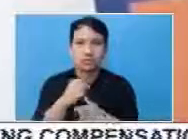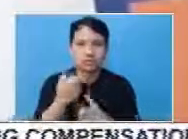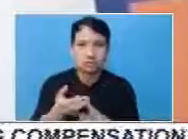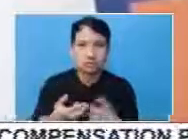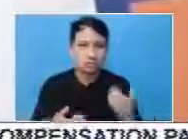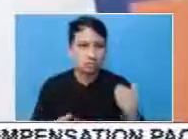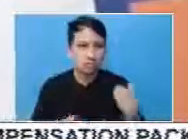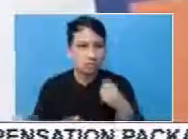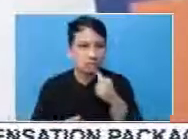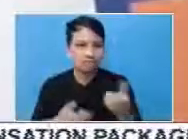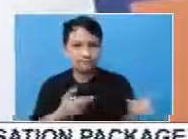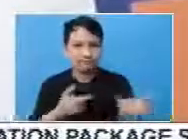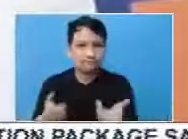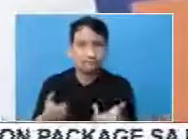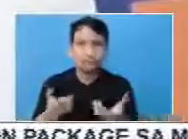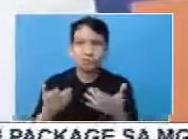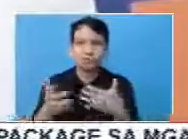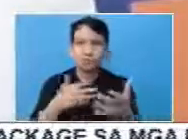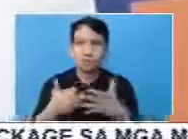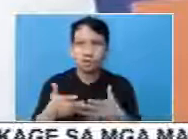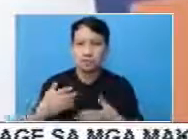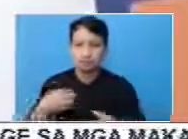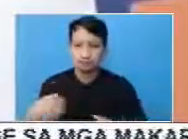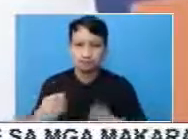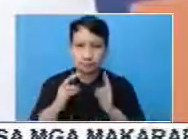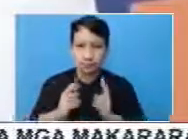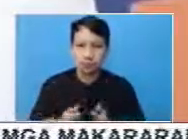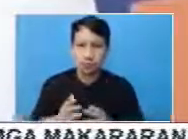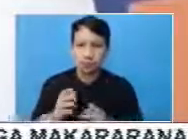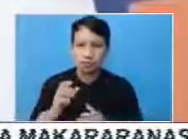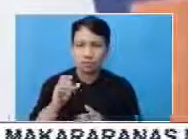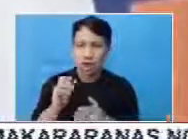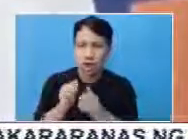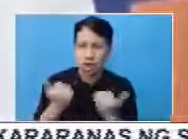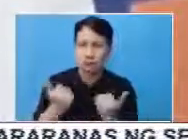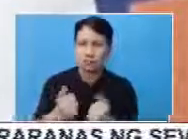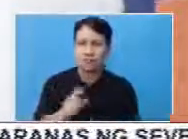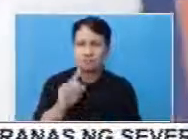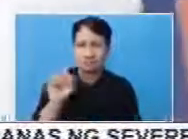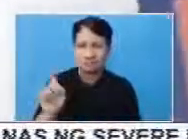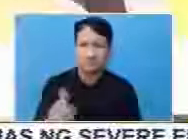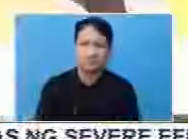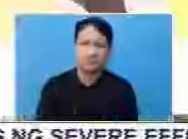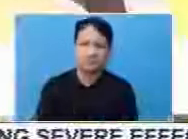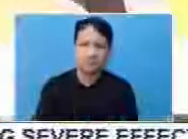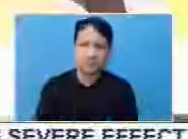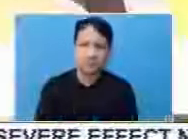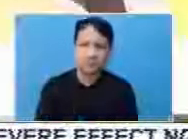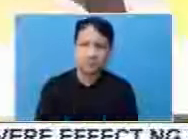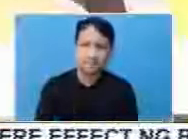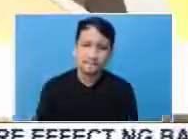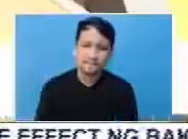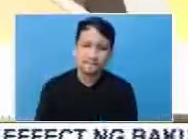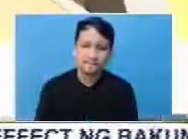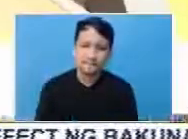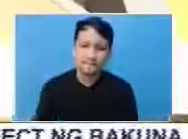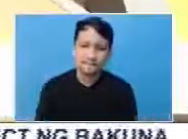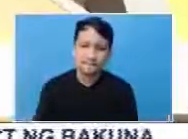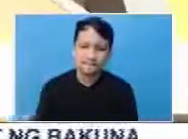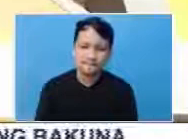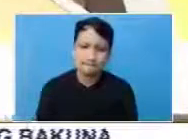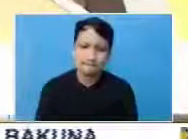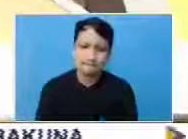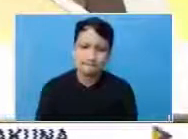po namin ang lahat para po matugunan kung ano po ang inyong hiniling para sa amin. Okay, tama po yun. Maganda po yun. Maraming salamat po,